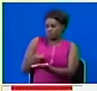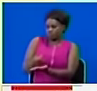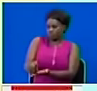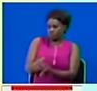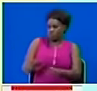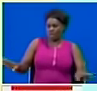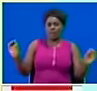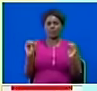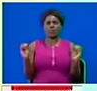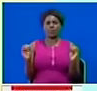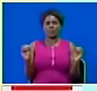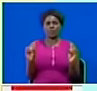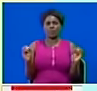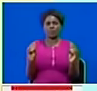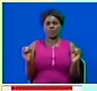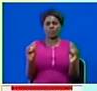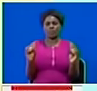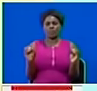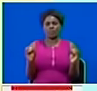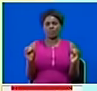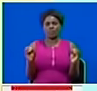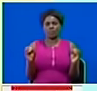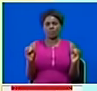kule anatoka, sababu gani anakuja kwako.